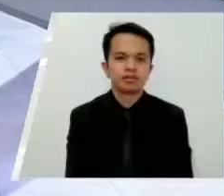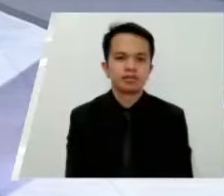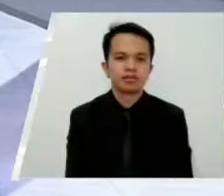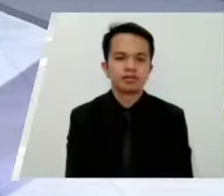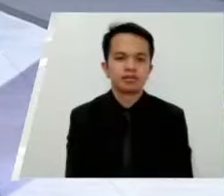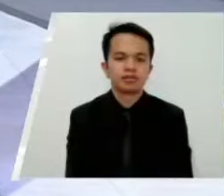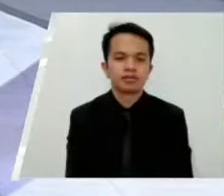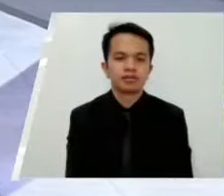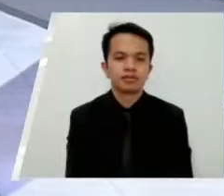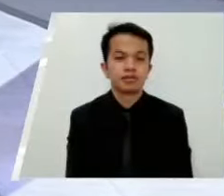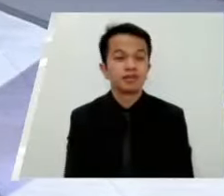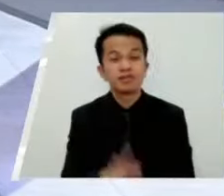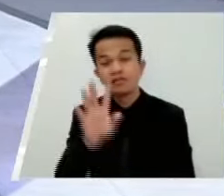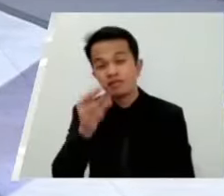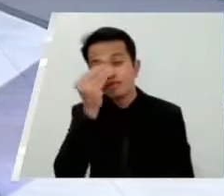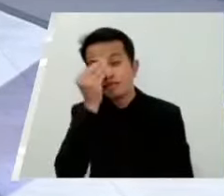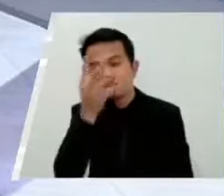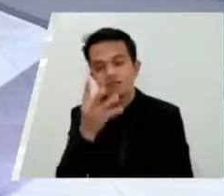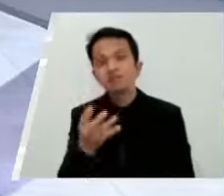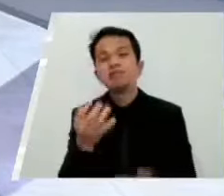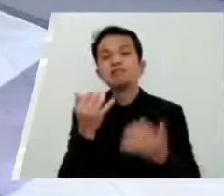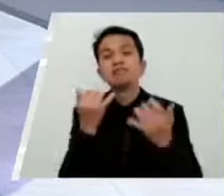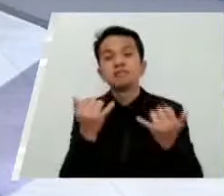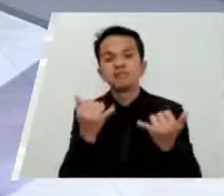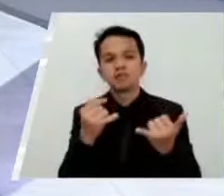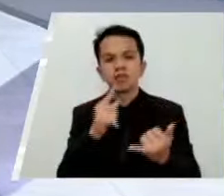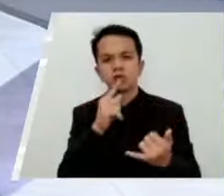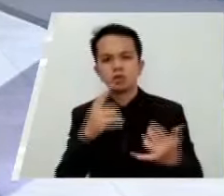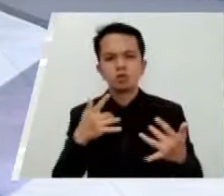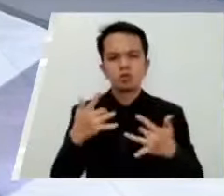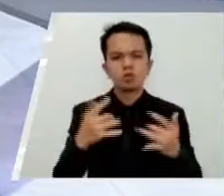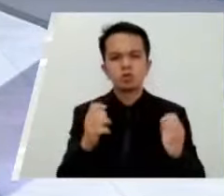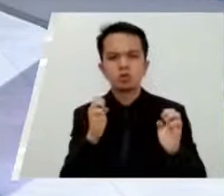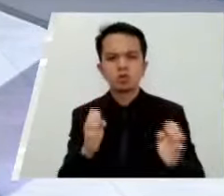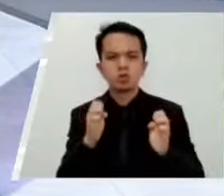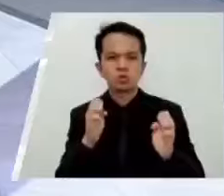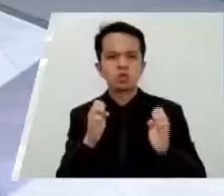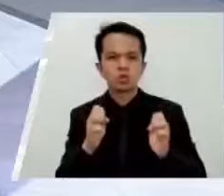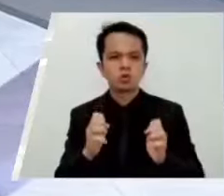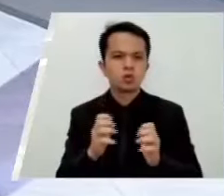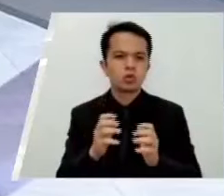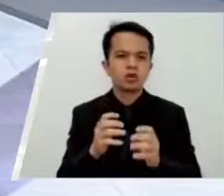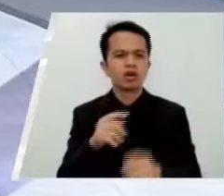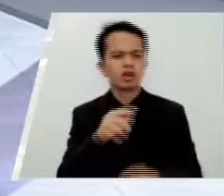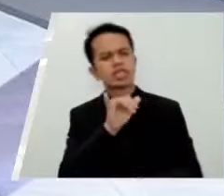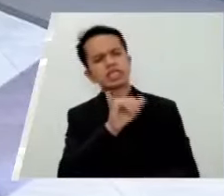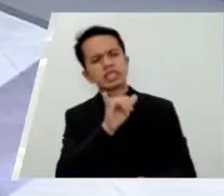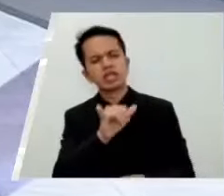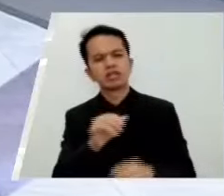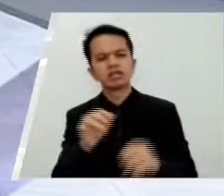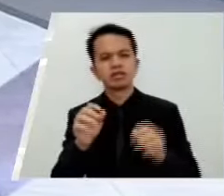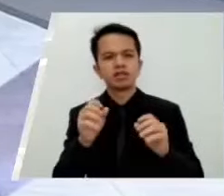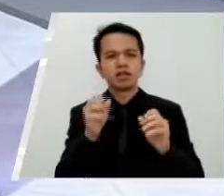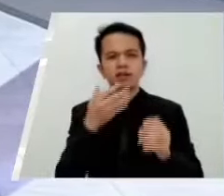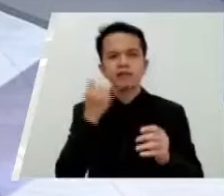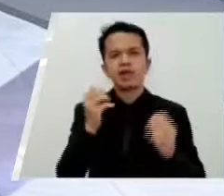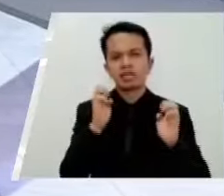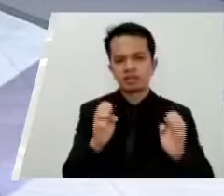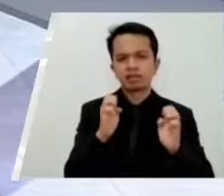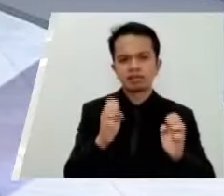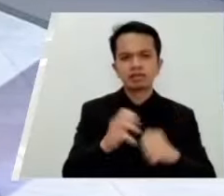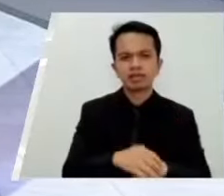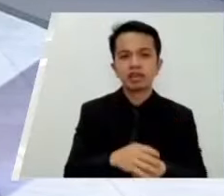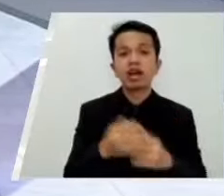Igan, nako, ito parang nakakainganyo itong mag-exercise dahil naman dito. Oo, giling-giling para di malibing. Ha? Pati mga aso,